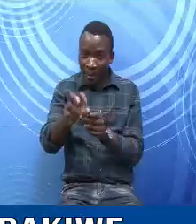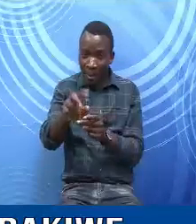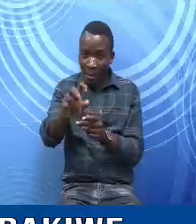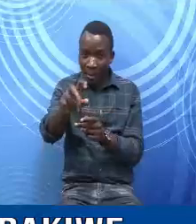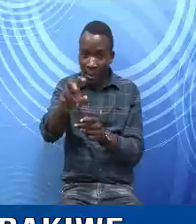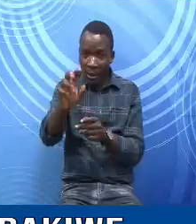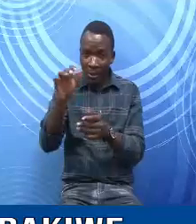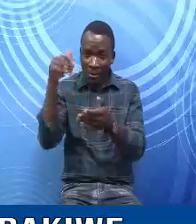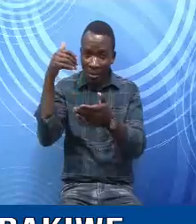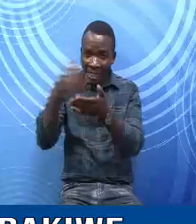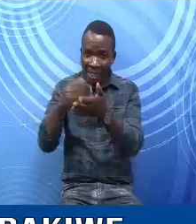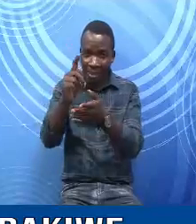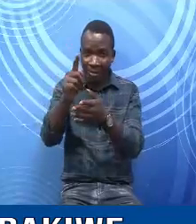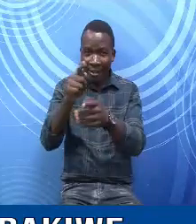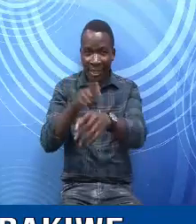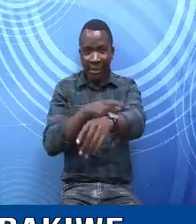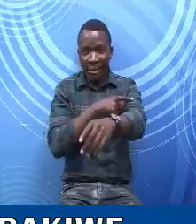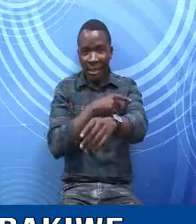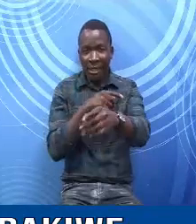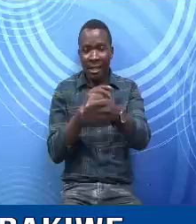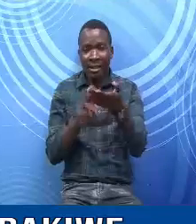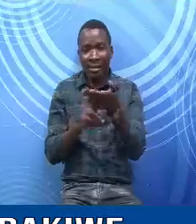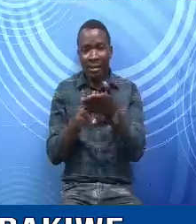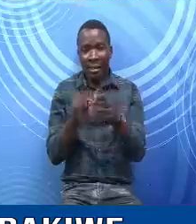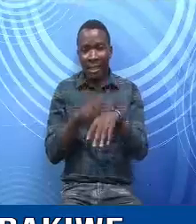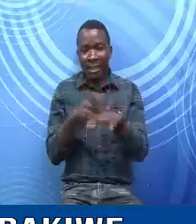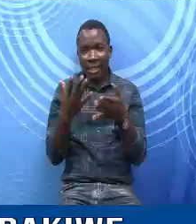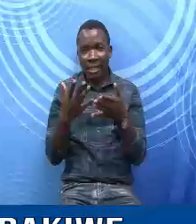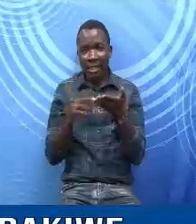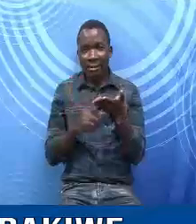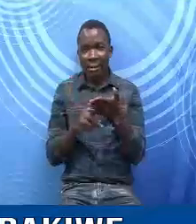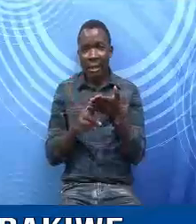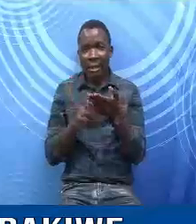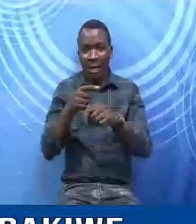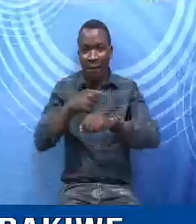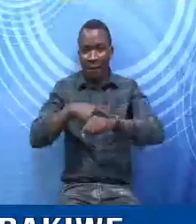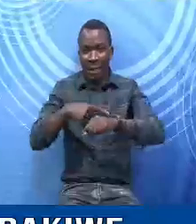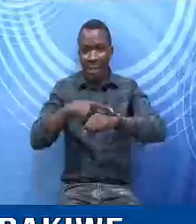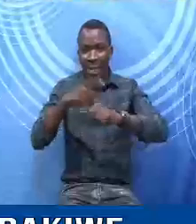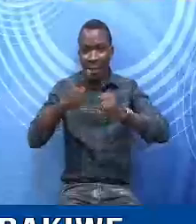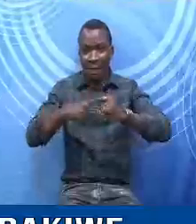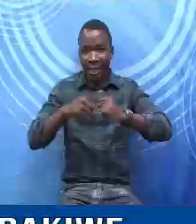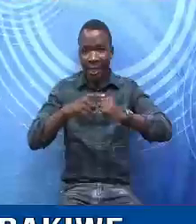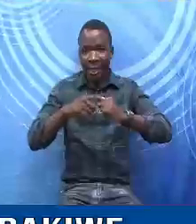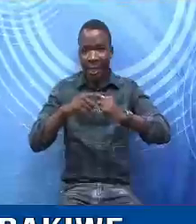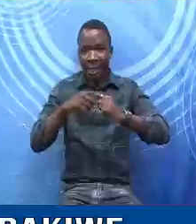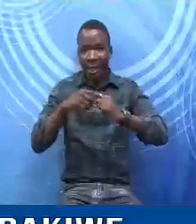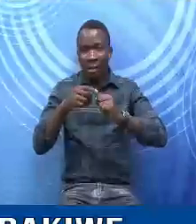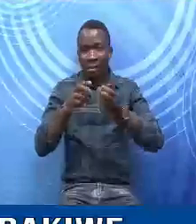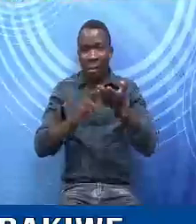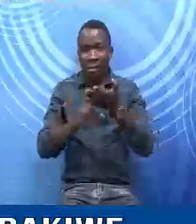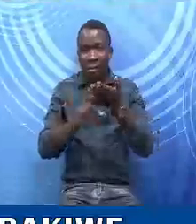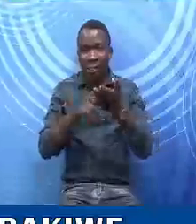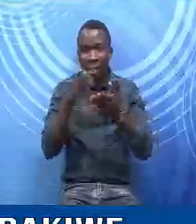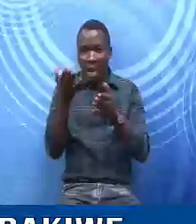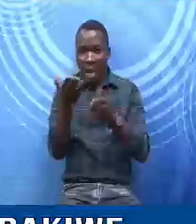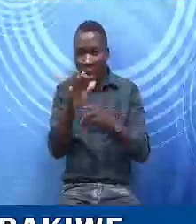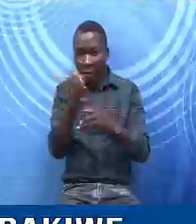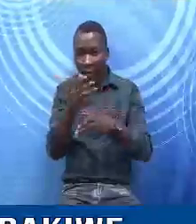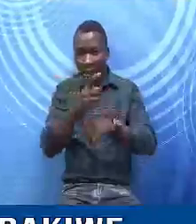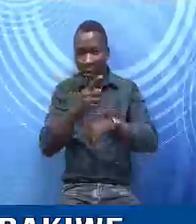tukazagera ihuye impamba wakoreshaga igihe n'iki ngiye na masaha 6 kugenda twagendaga wenda hafi iminota 45